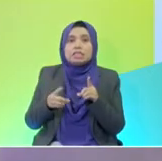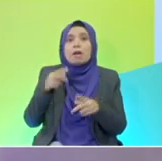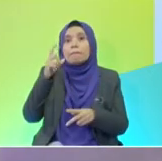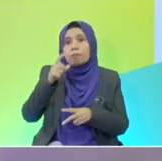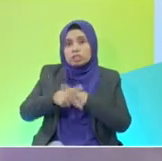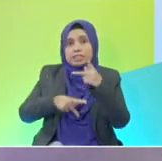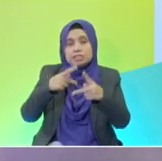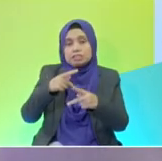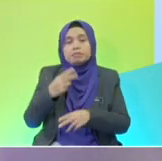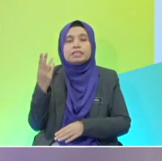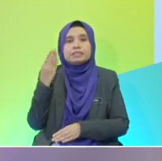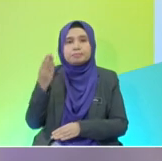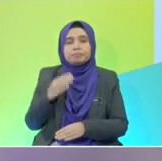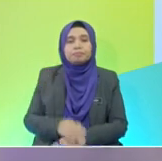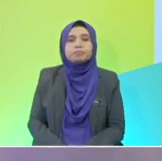perlu tahu presiden